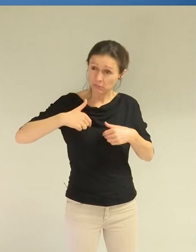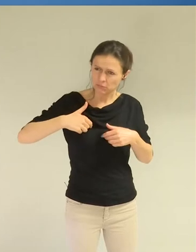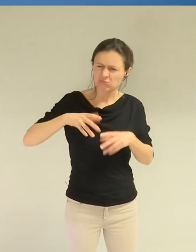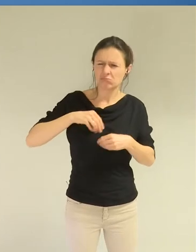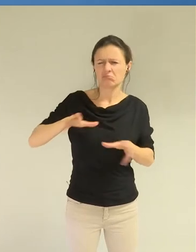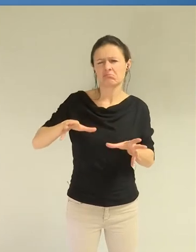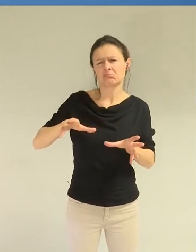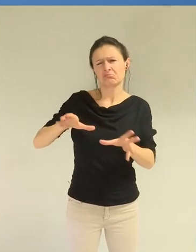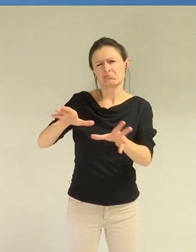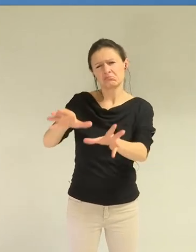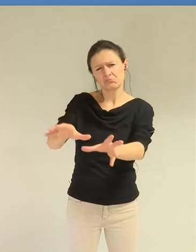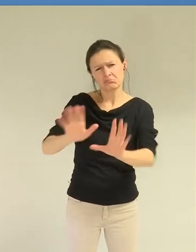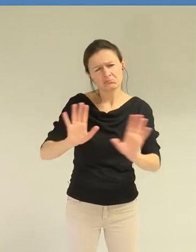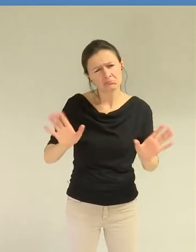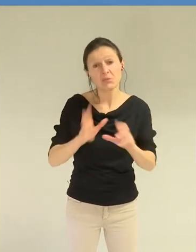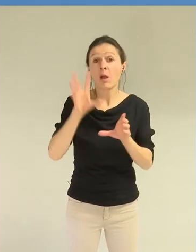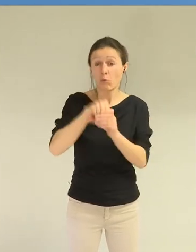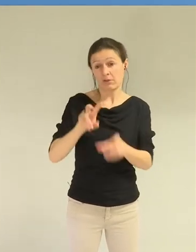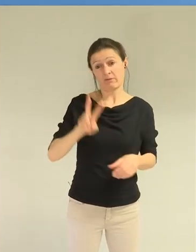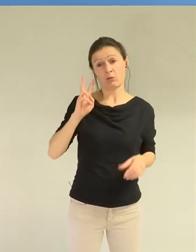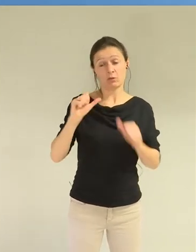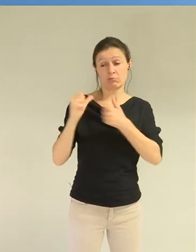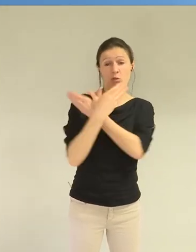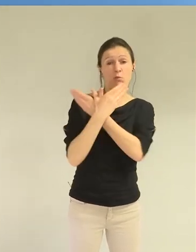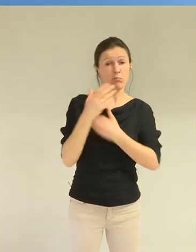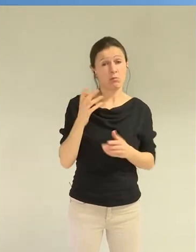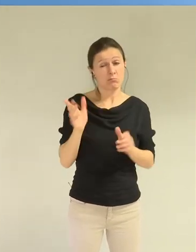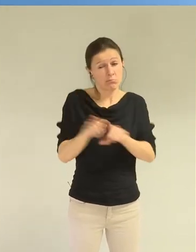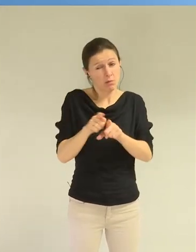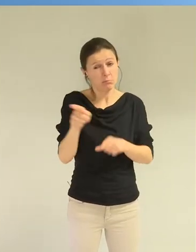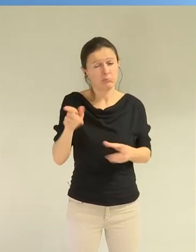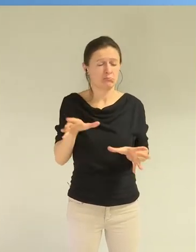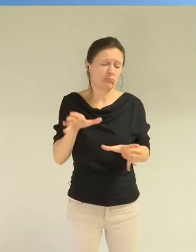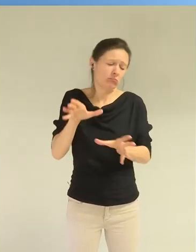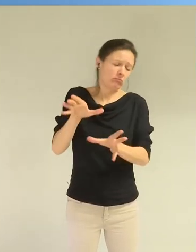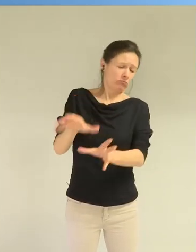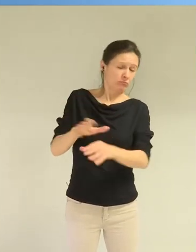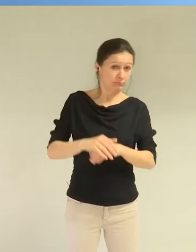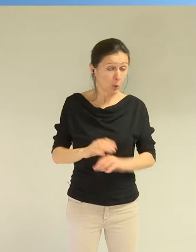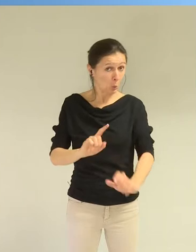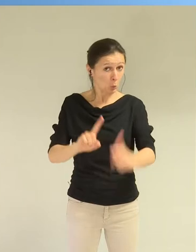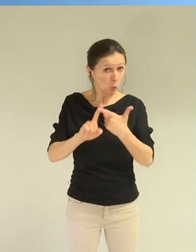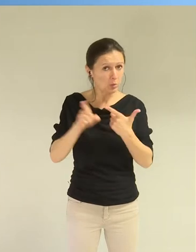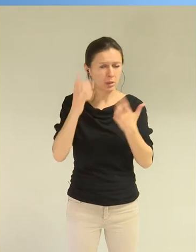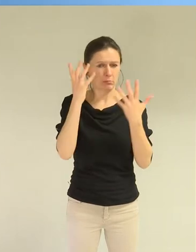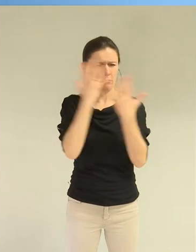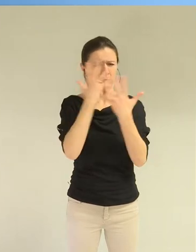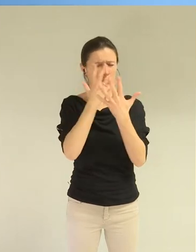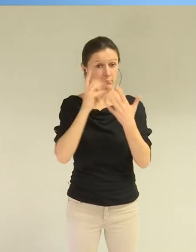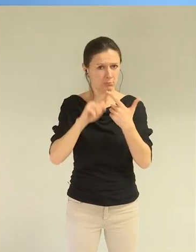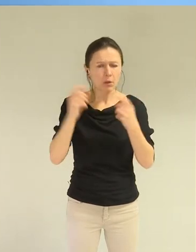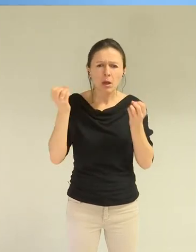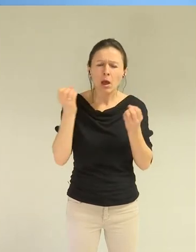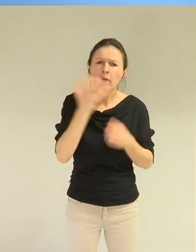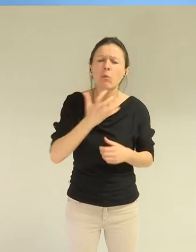métropole ce dernier vendredi autres second confuse seconde confusion elle est terrible car elle contient en